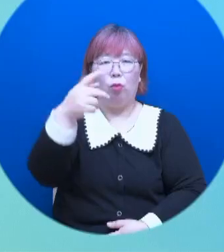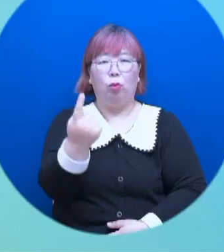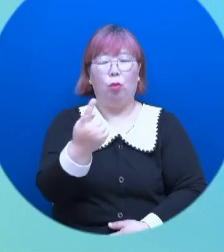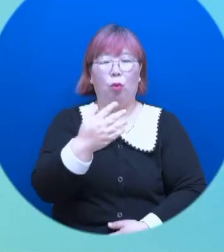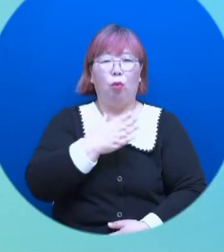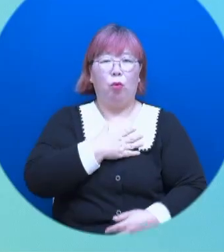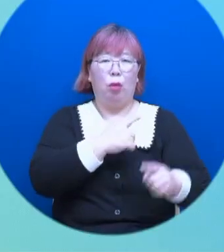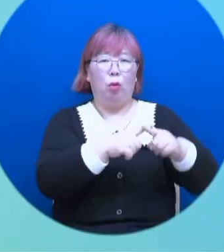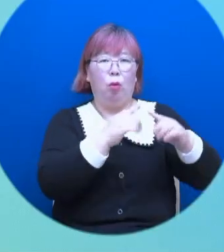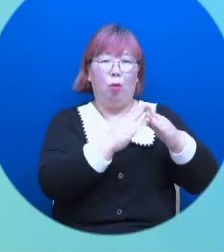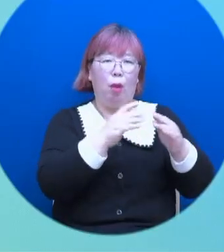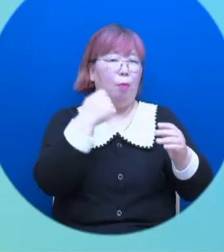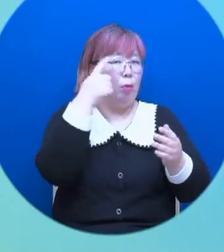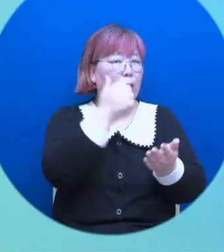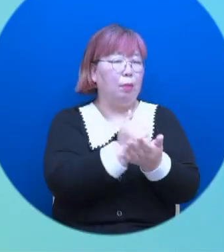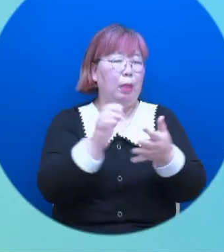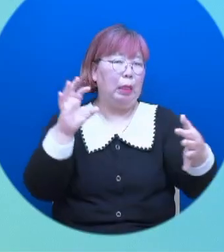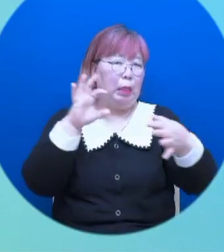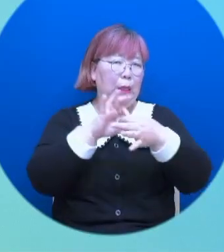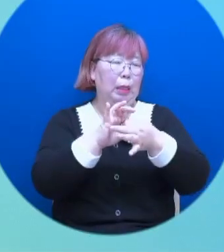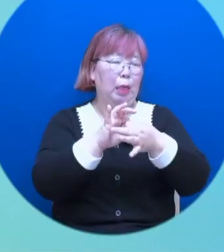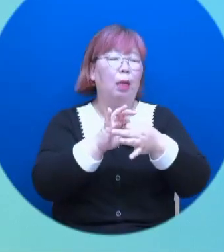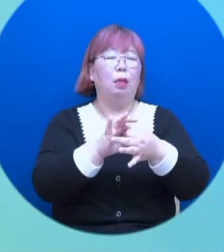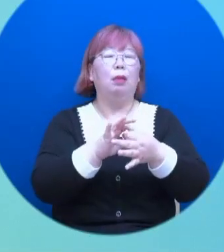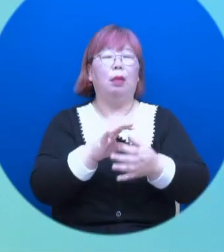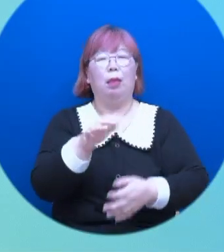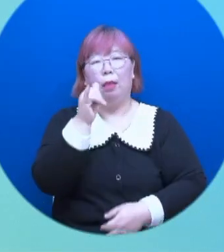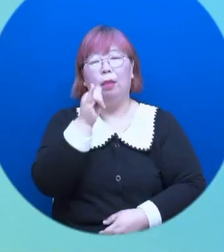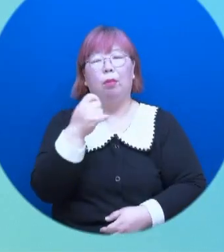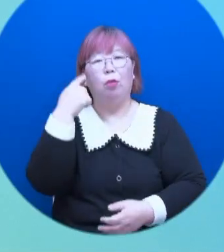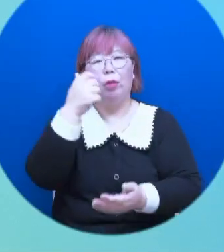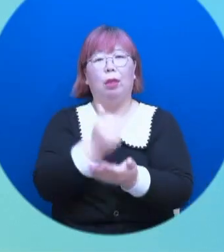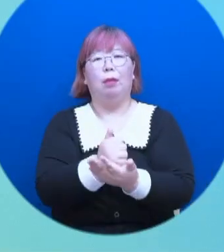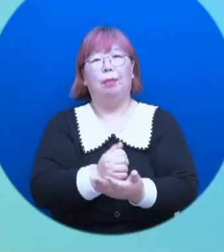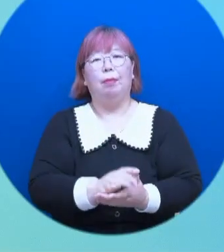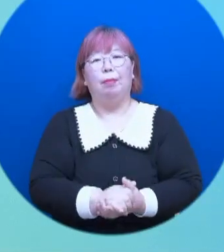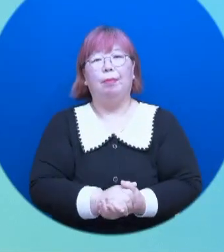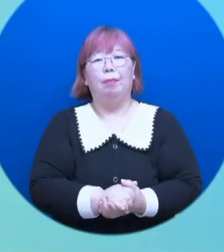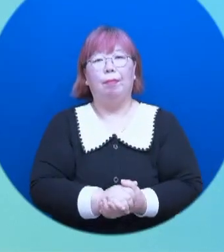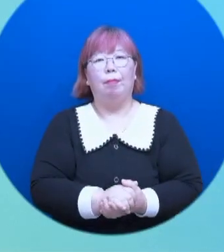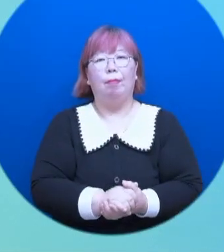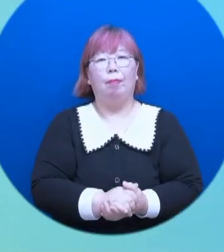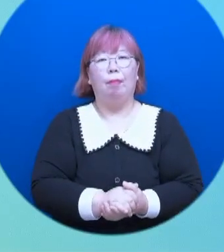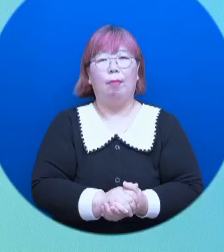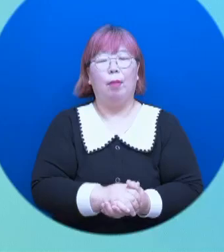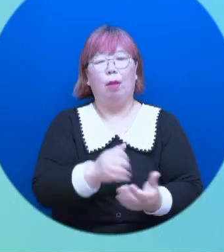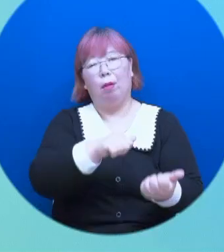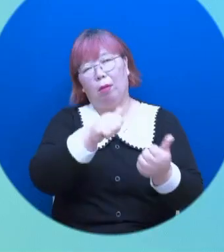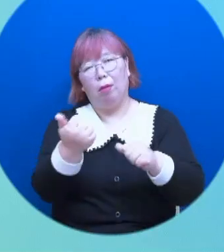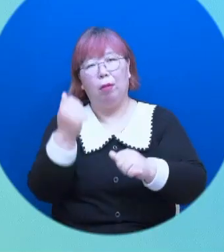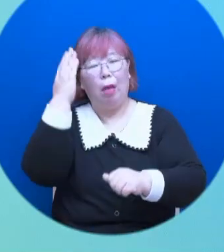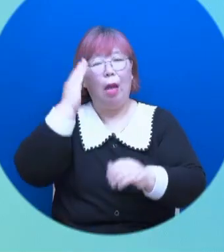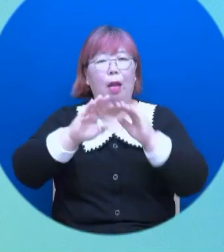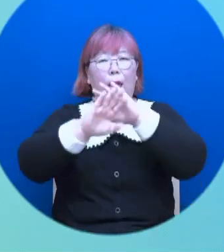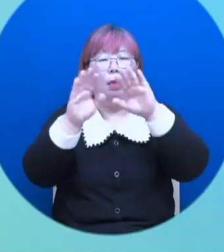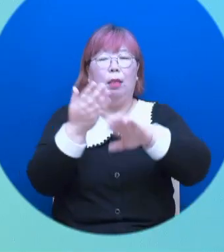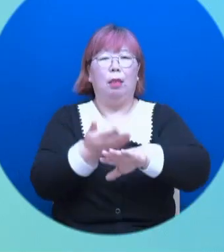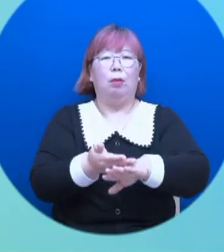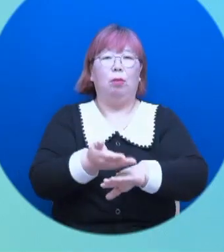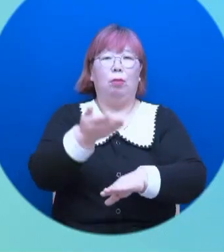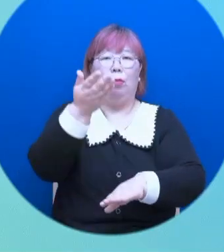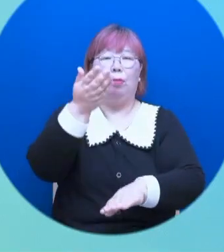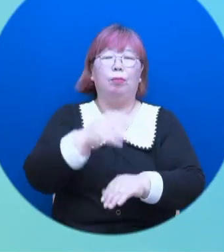굉장히 가까우셨던 분입니다. 이 목사님께서 소천하셨어요. 많은 분들이